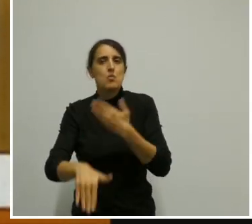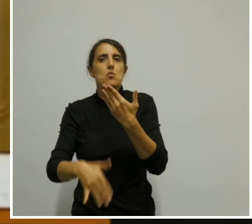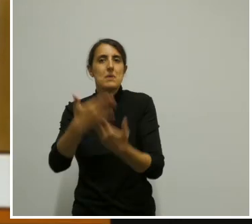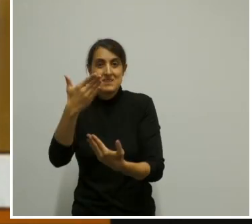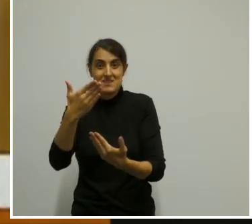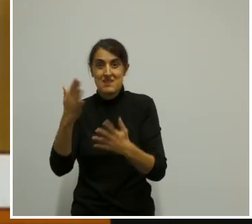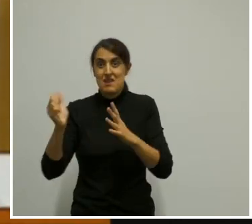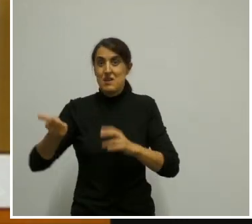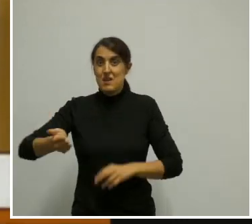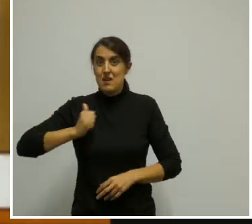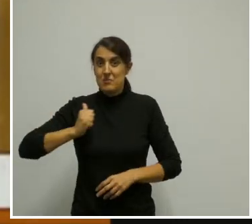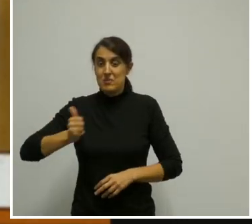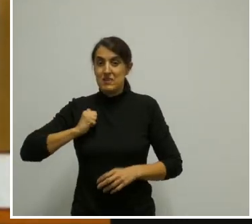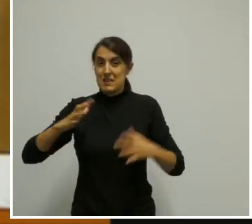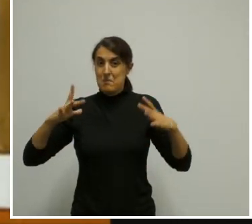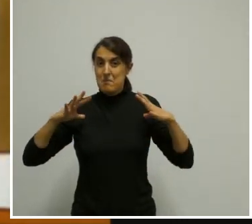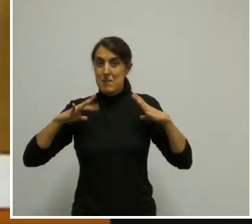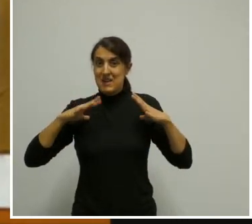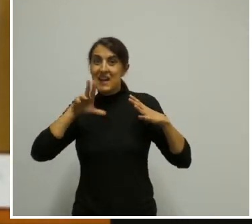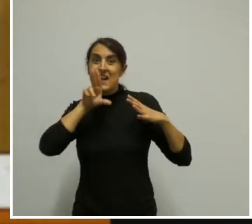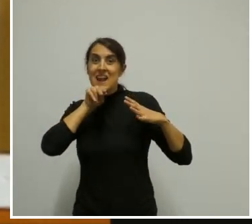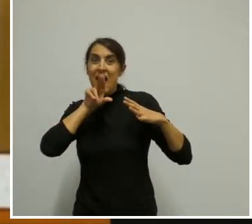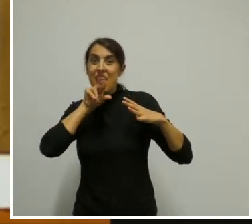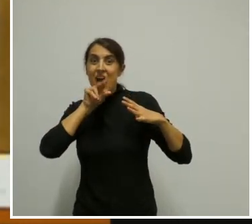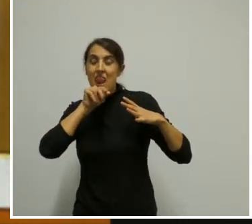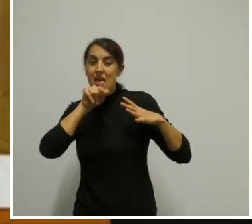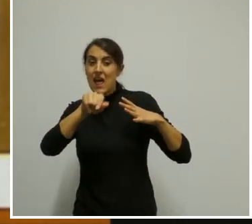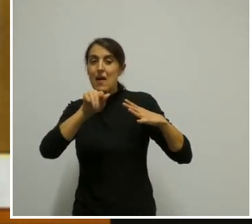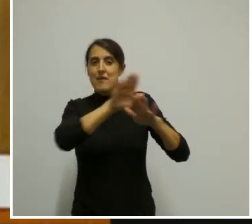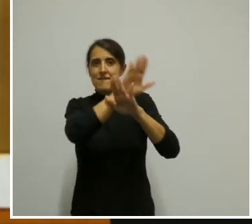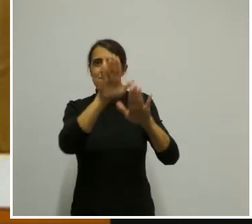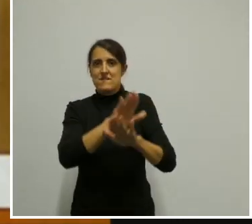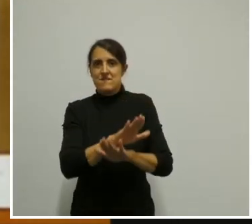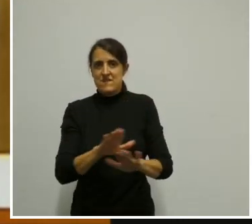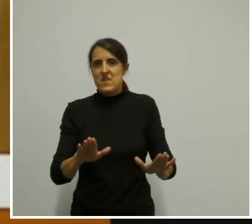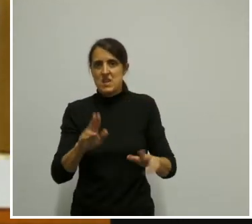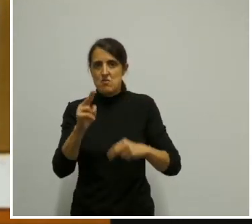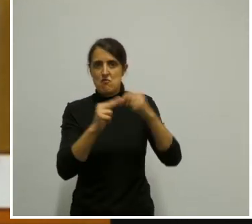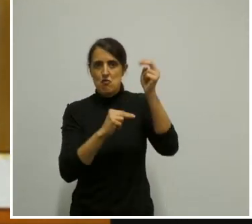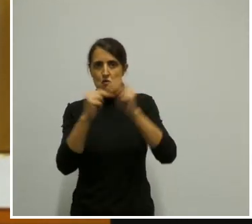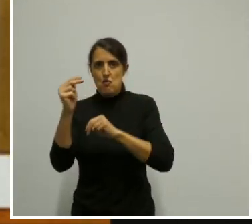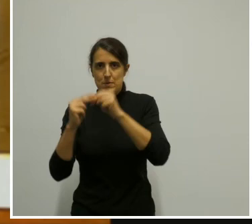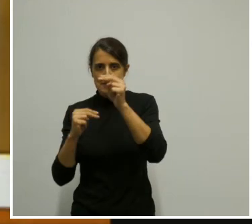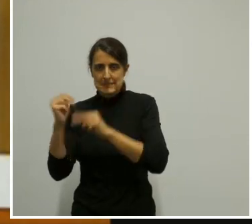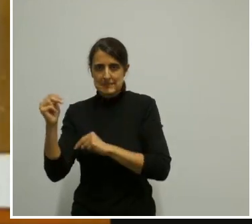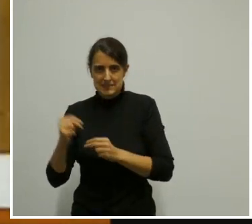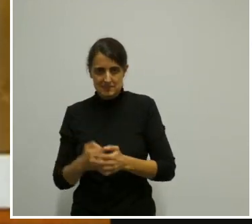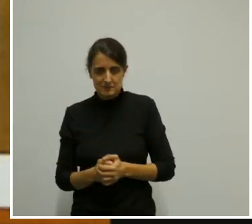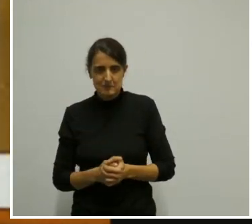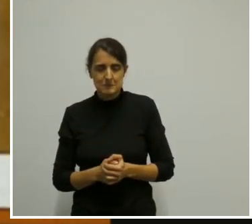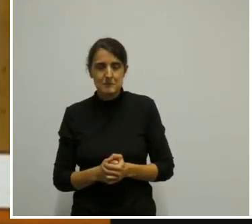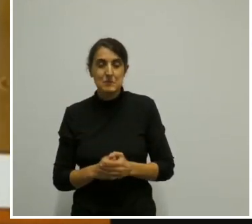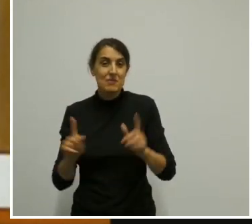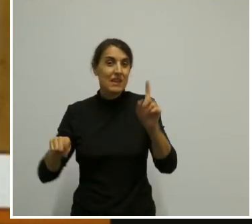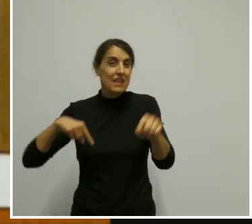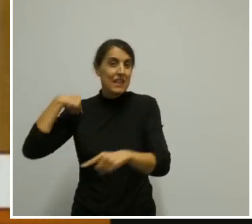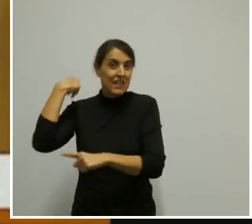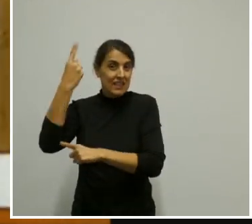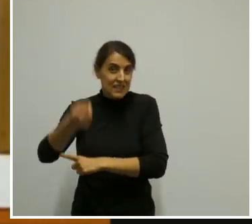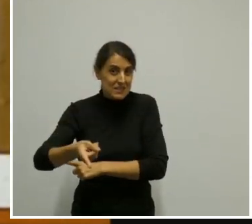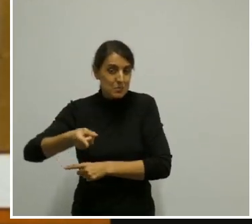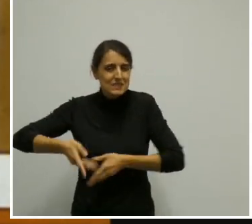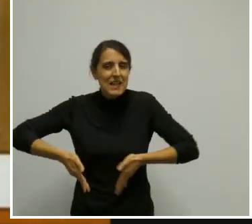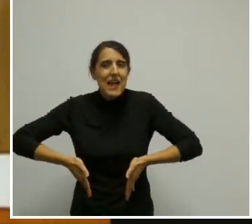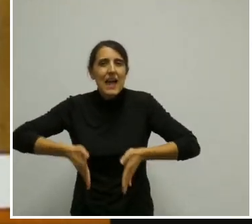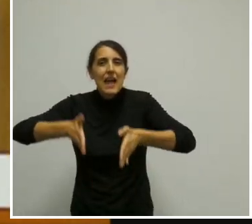vacances de Nadal s'hauria d'haver acabat tot el protegim, i després el que es farà és el del carril bici que es